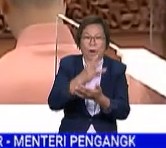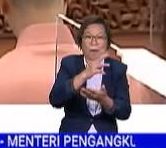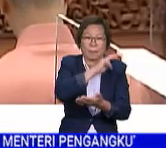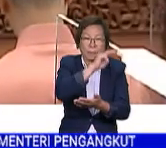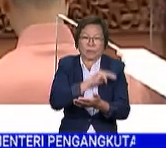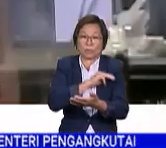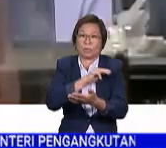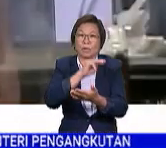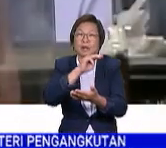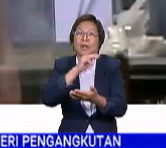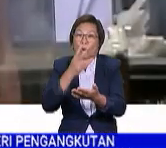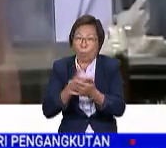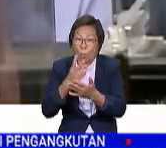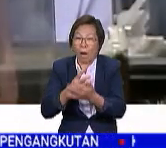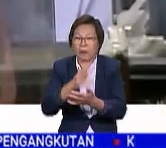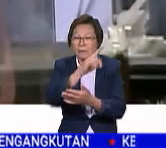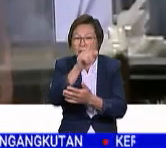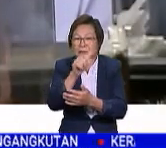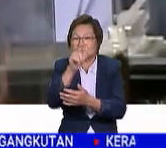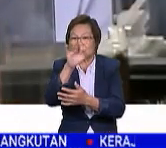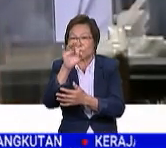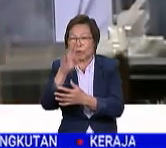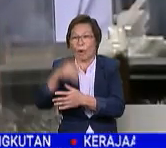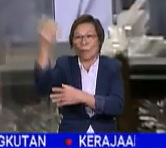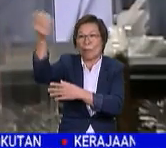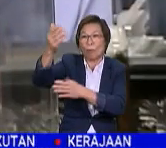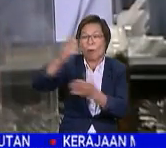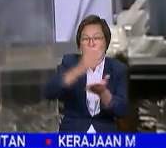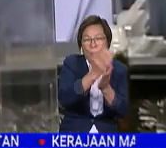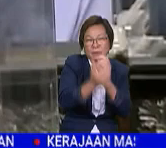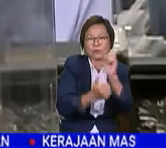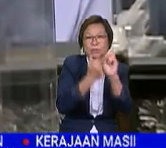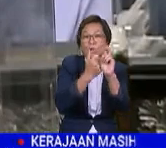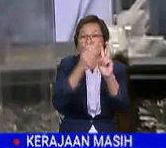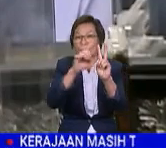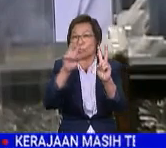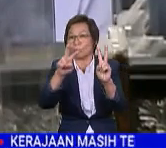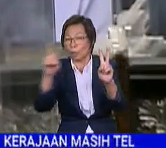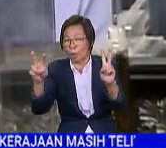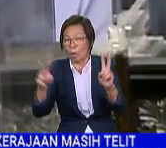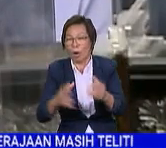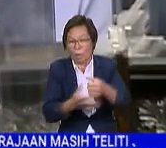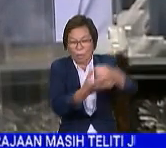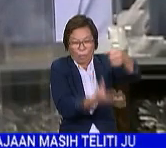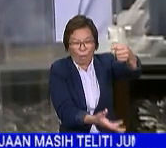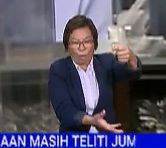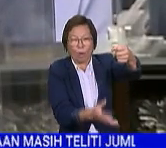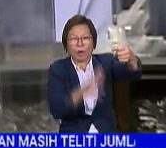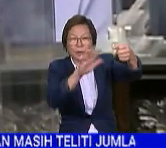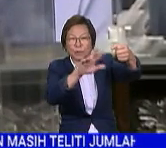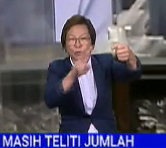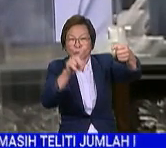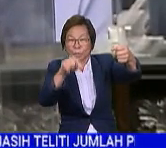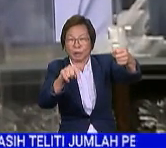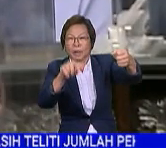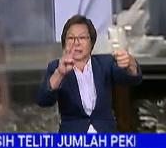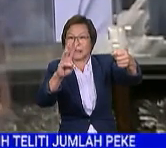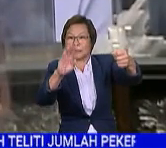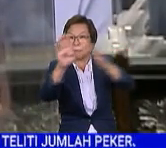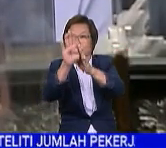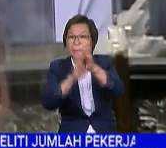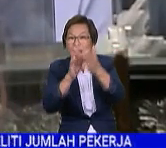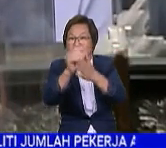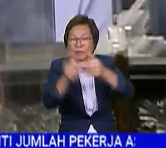zafrel Abdul Aziz dalam pembentangan bajaj 2022 di dewan rakyat mengumkan peruntukan berjumlah 52 perpuluhan